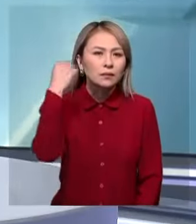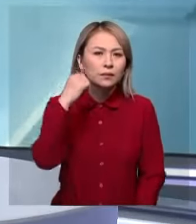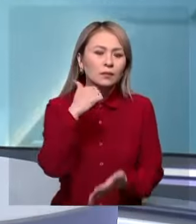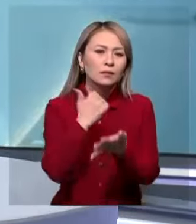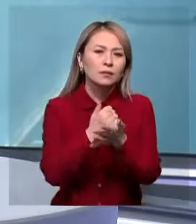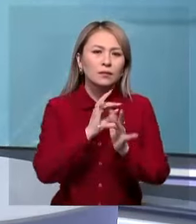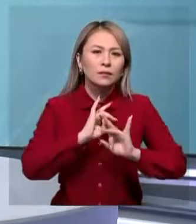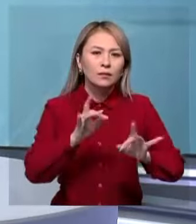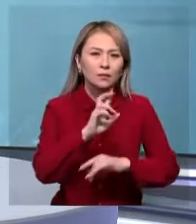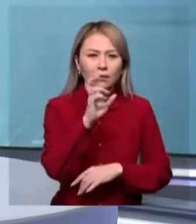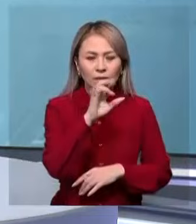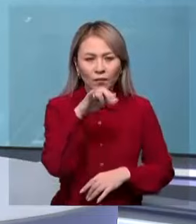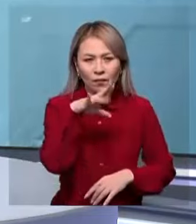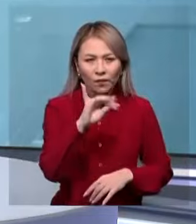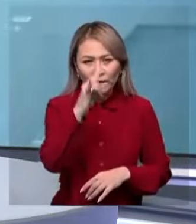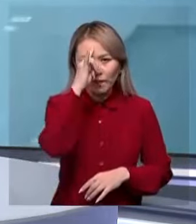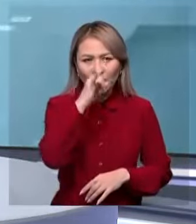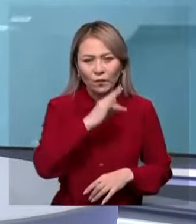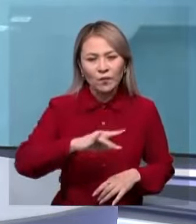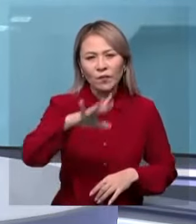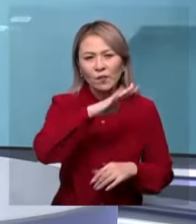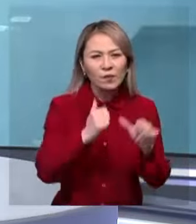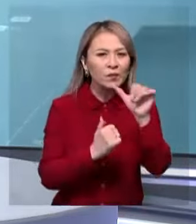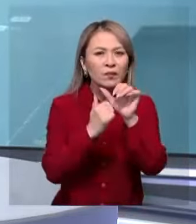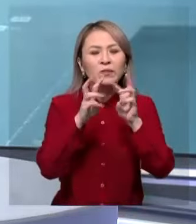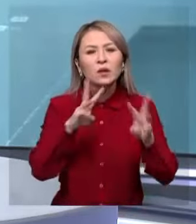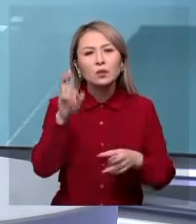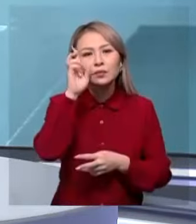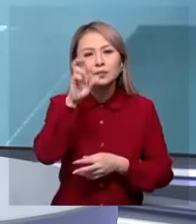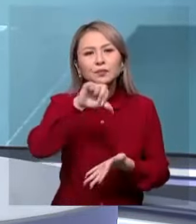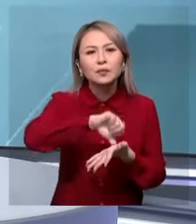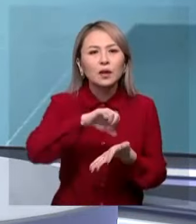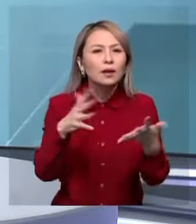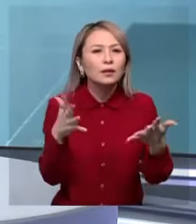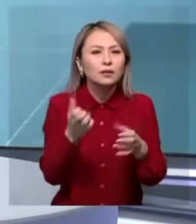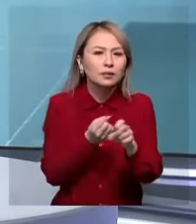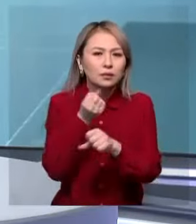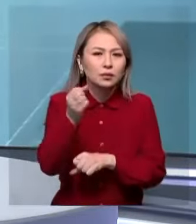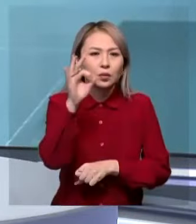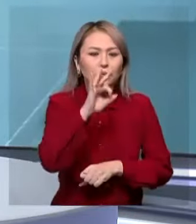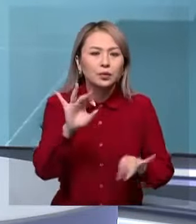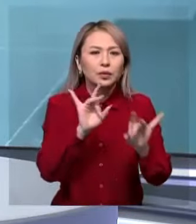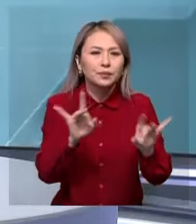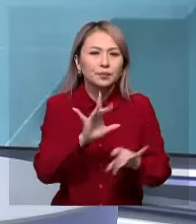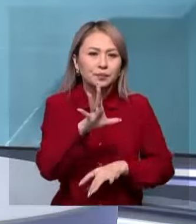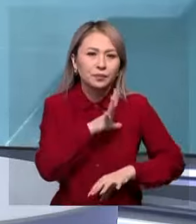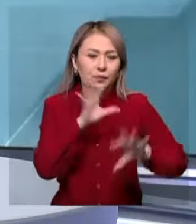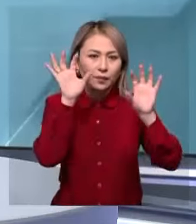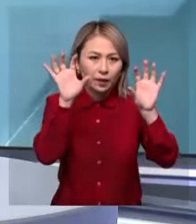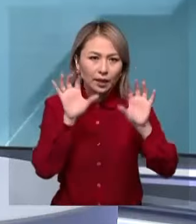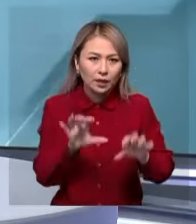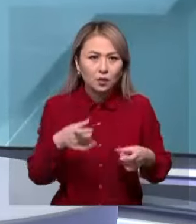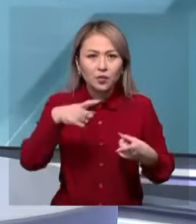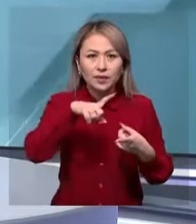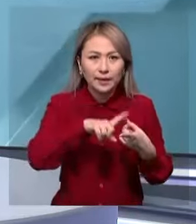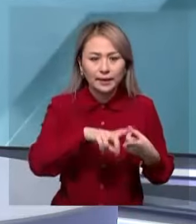Президенттің кеңесшісі әрі баспасөз хатшысы Берік Уәли Қазақстан Республикасы премьер-министрі мен үкімет мүшелерінің қалай тағайындалатынын